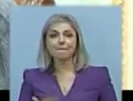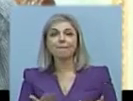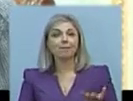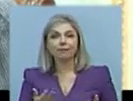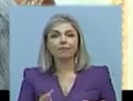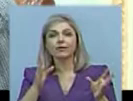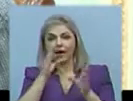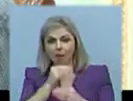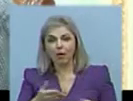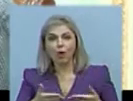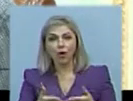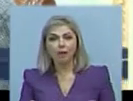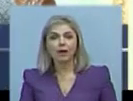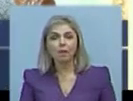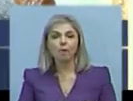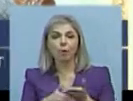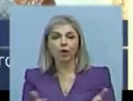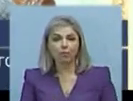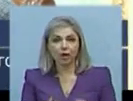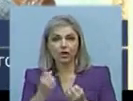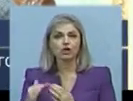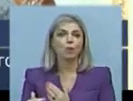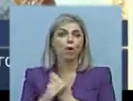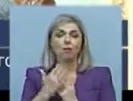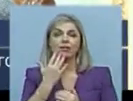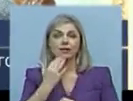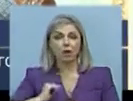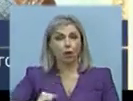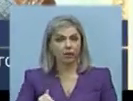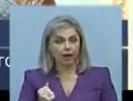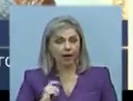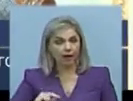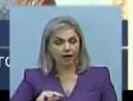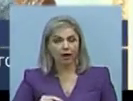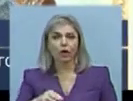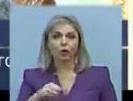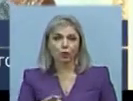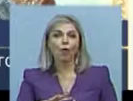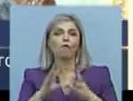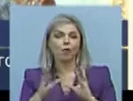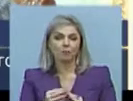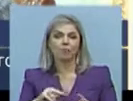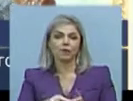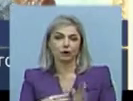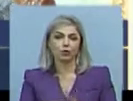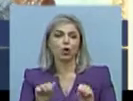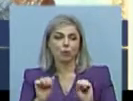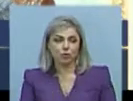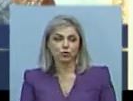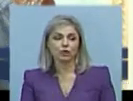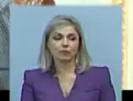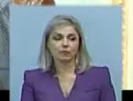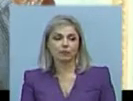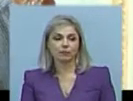і піднімати за допомогою наших іноземних колег, то взагалі плануємо, може представити